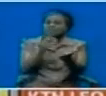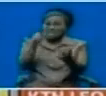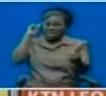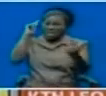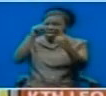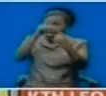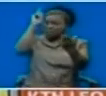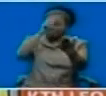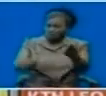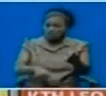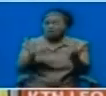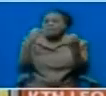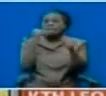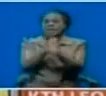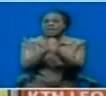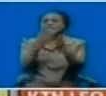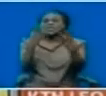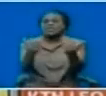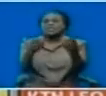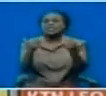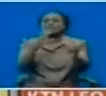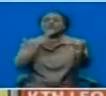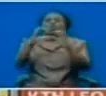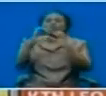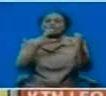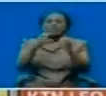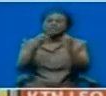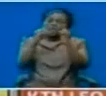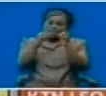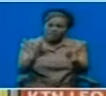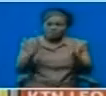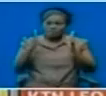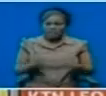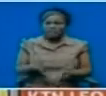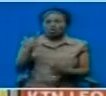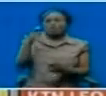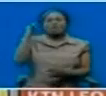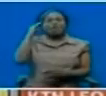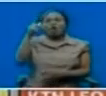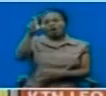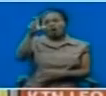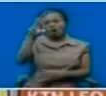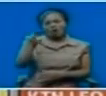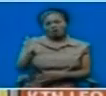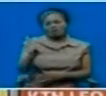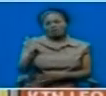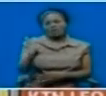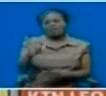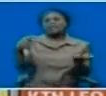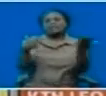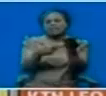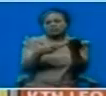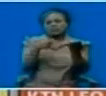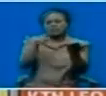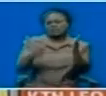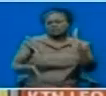ilikusudiwa kukurahisishia wewe mawasiliano, japo unayempigia ameizima simu hiyo? Ijapokuwa teknolojia hiyo